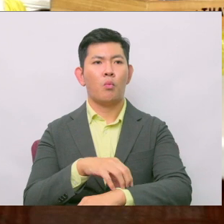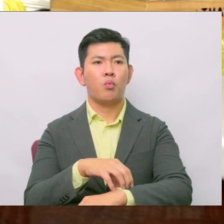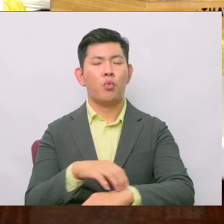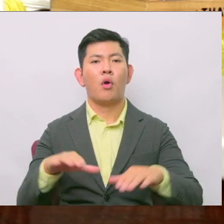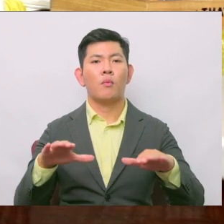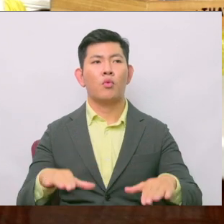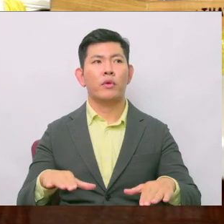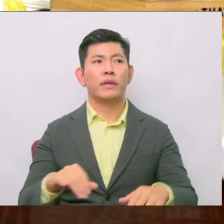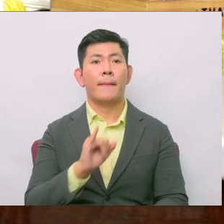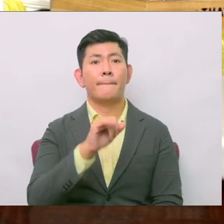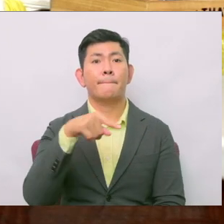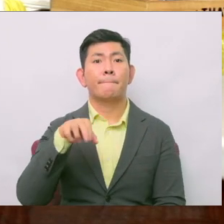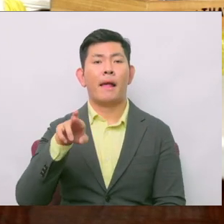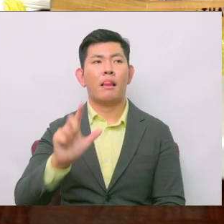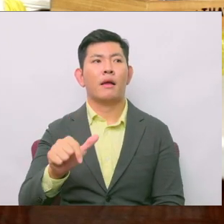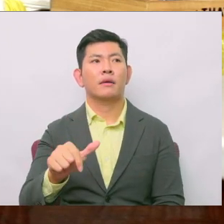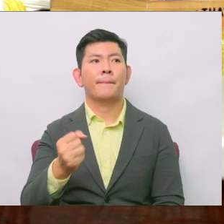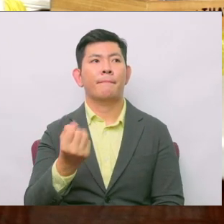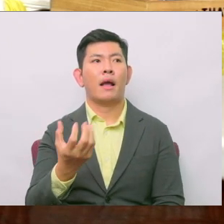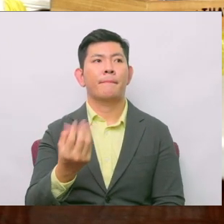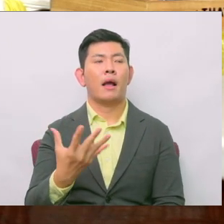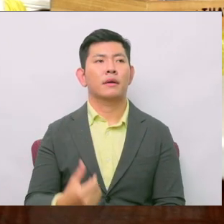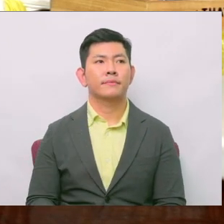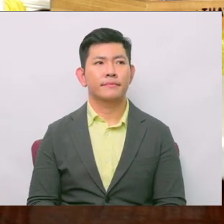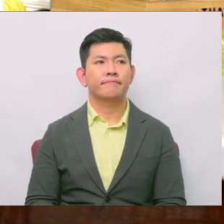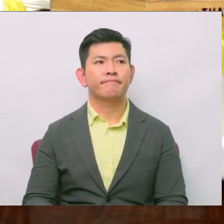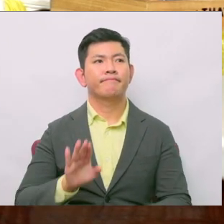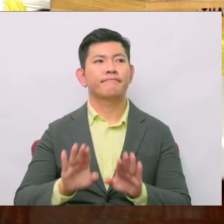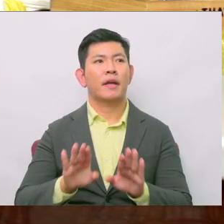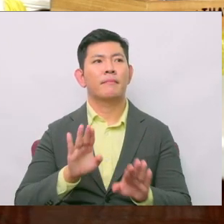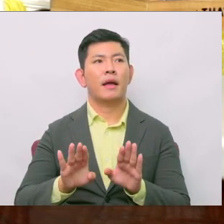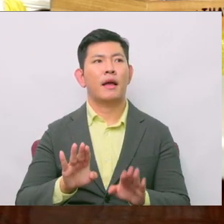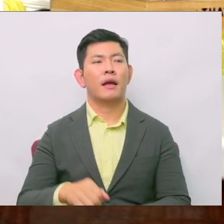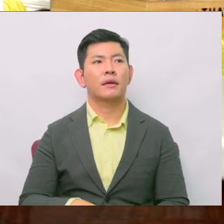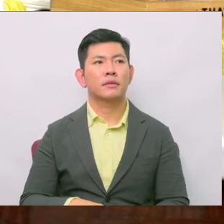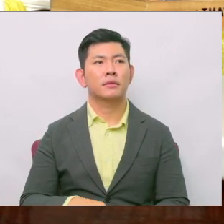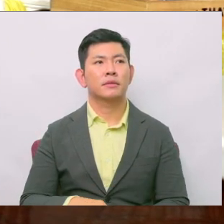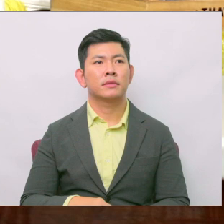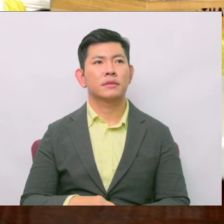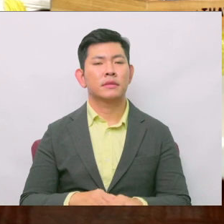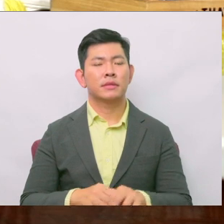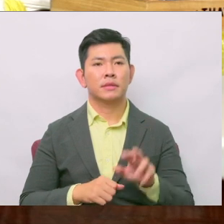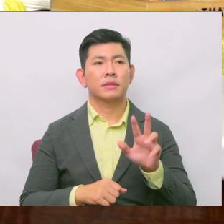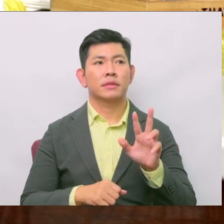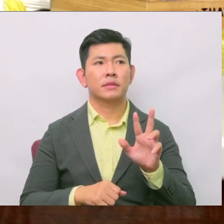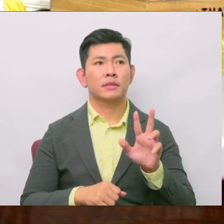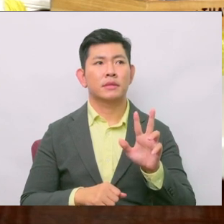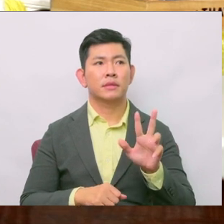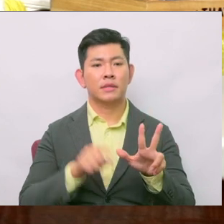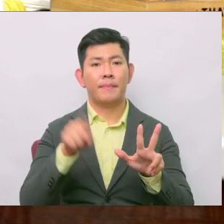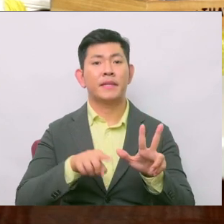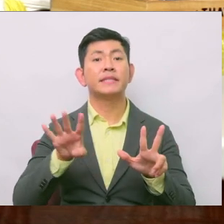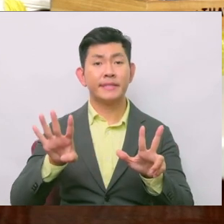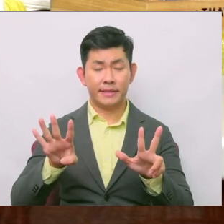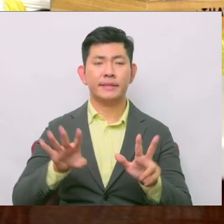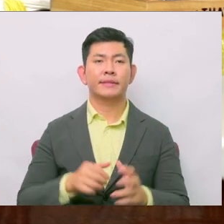ายนำนะคะให้เยอะหน่อยอาจจะเป็นประมาณสัก2ในไอ้3ส่วนนะคะ3ใน4ส่วนเนา